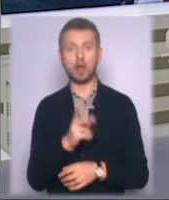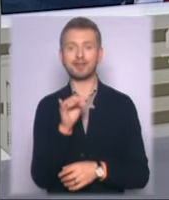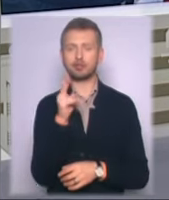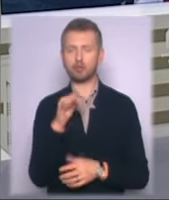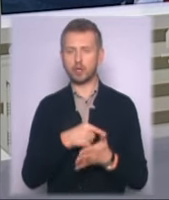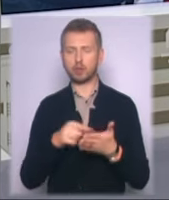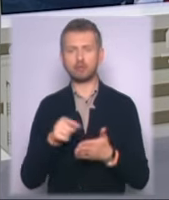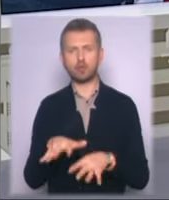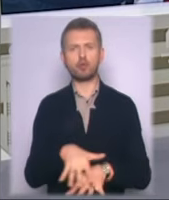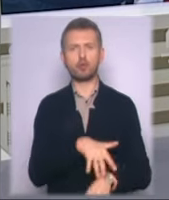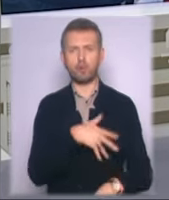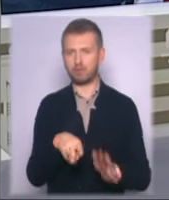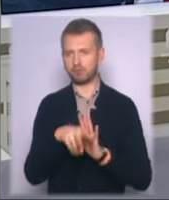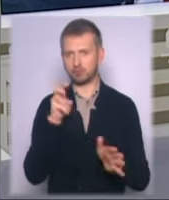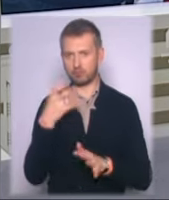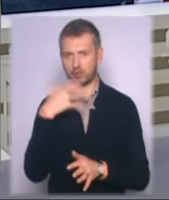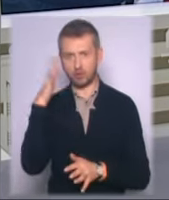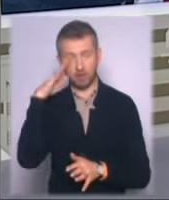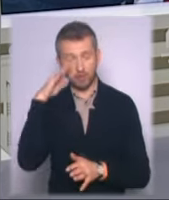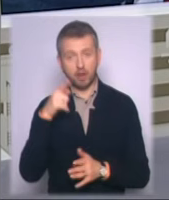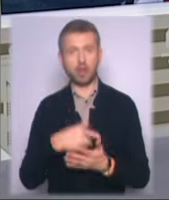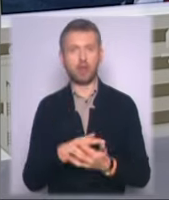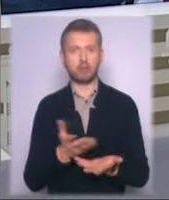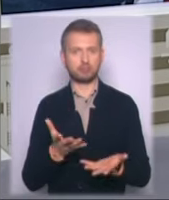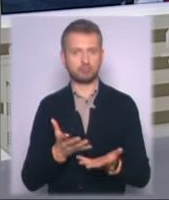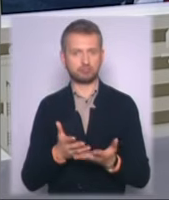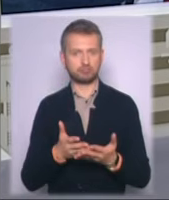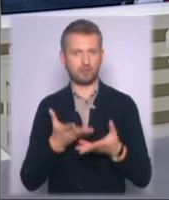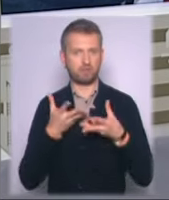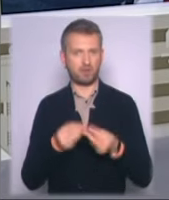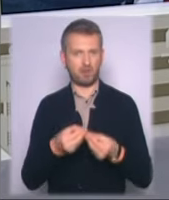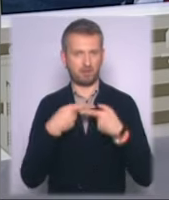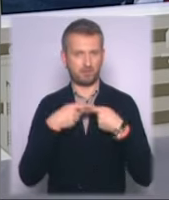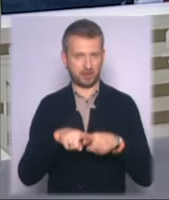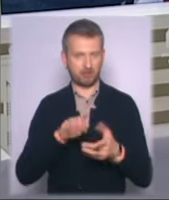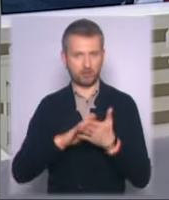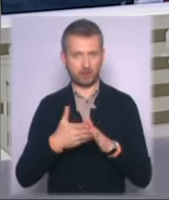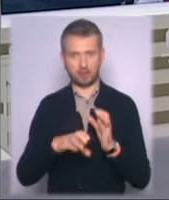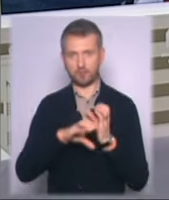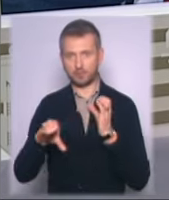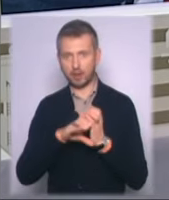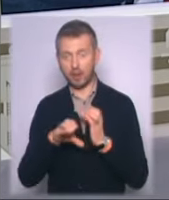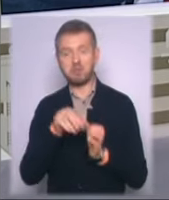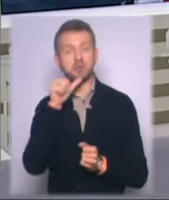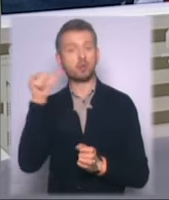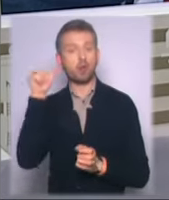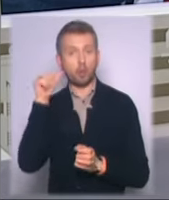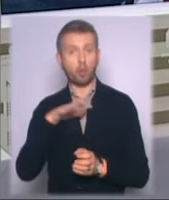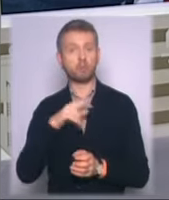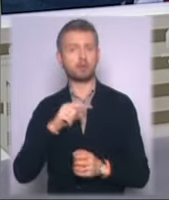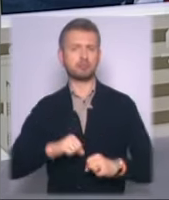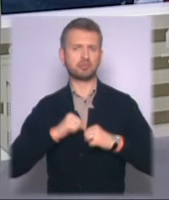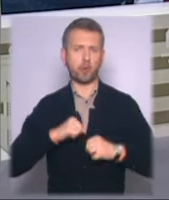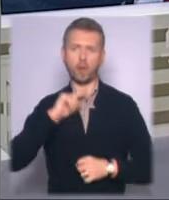негативно впливають на технічний стан системи теплозабезпечення. Адже минулого року замість бажаних обсягів економії місто зазнало низки